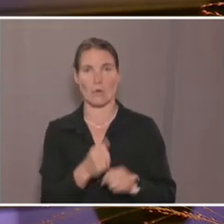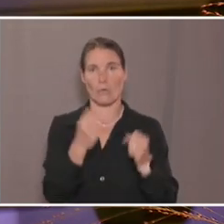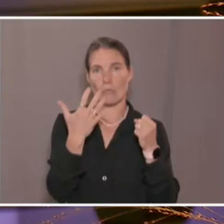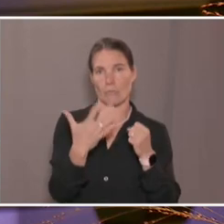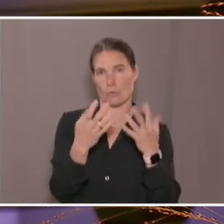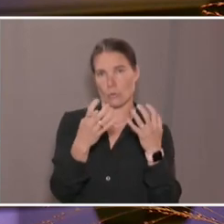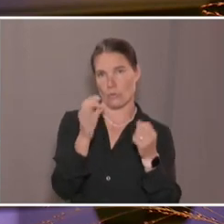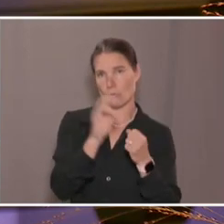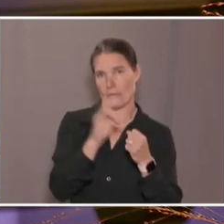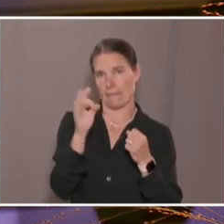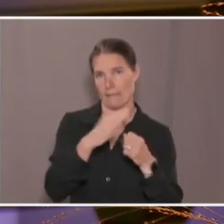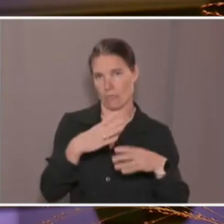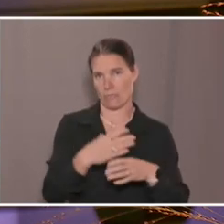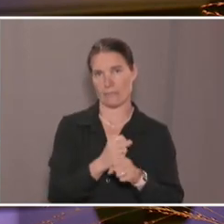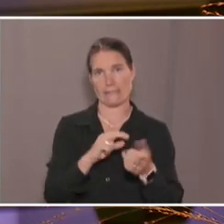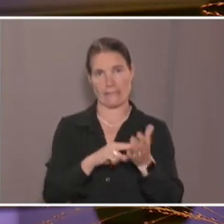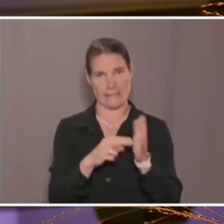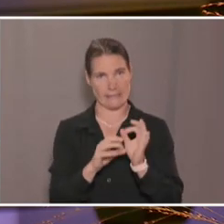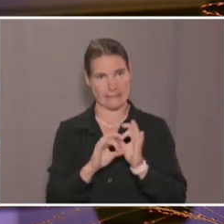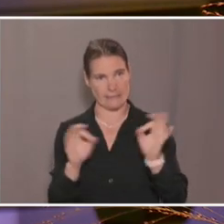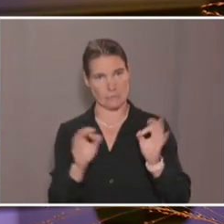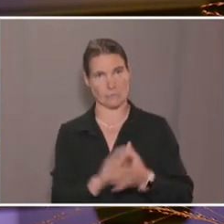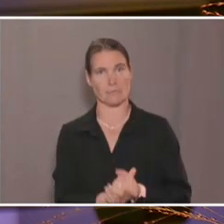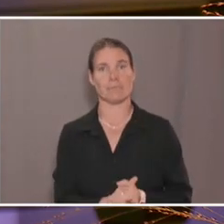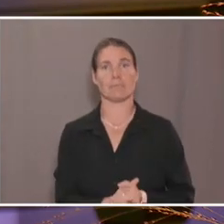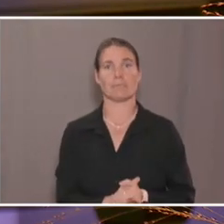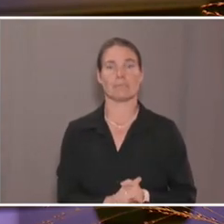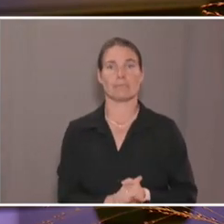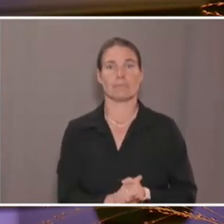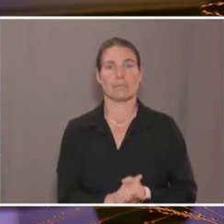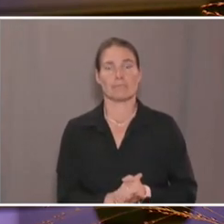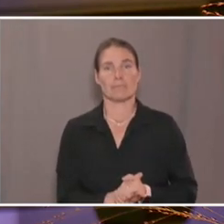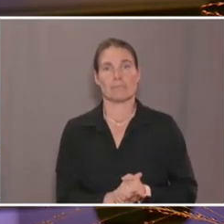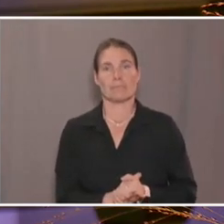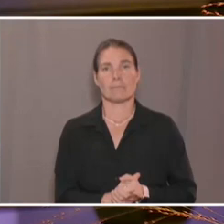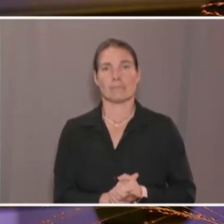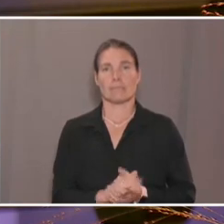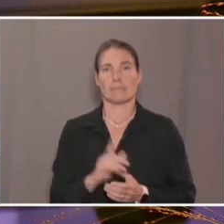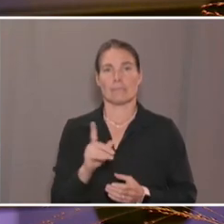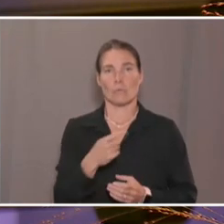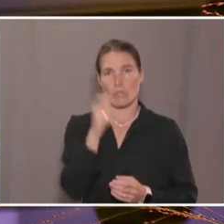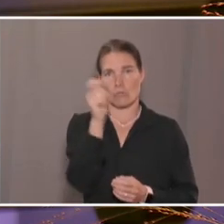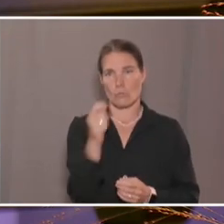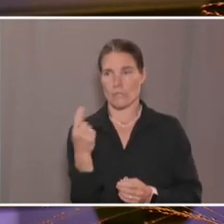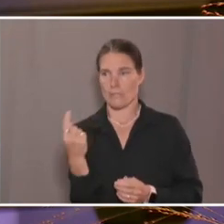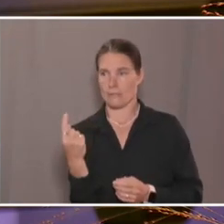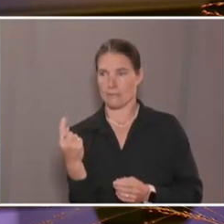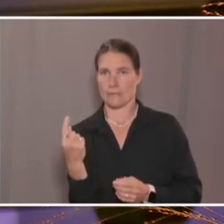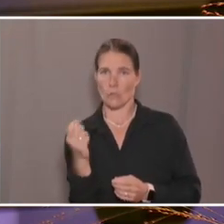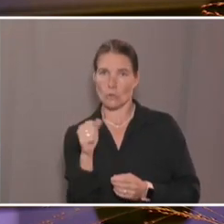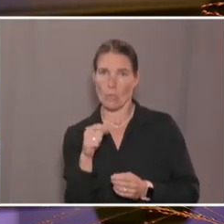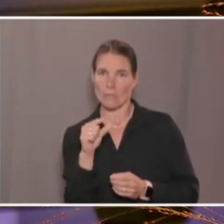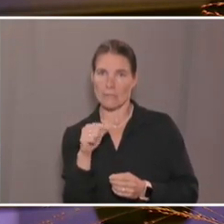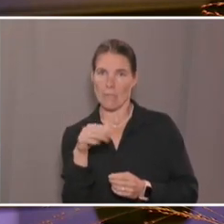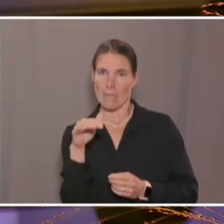hat. Die Lehrenden haben damals an der 90%-Grenze gekratzt. Nur die Studierenden können noch ein bisschen zulegen. Die